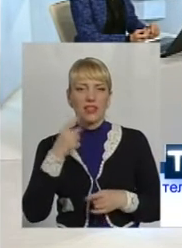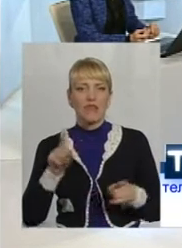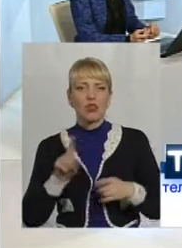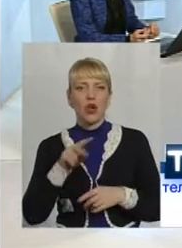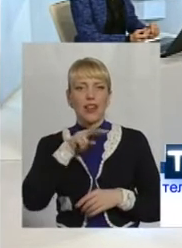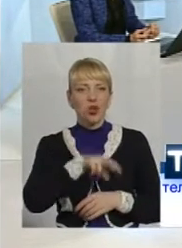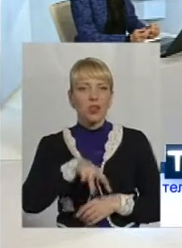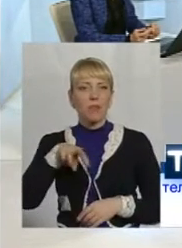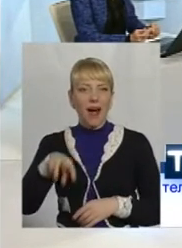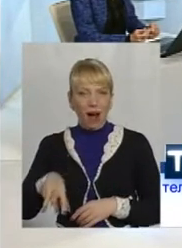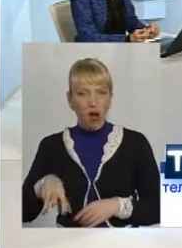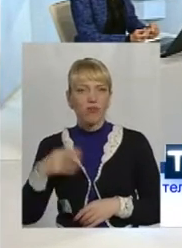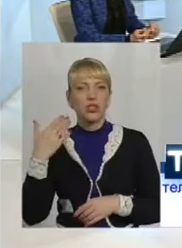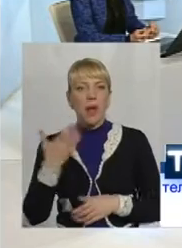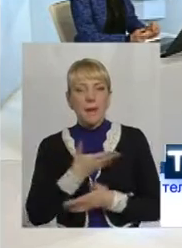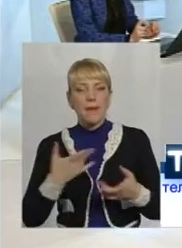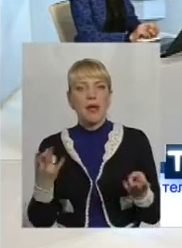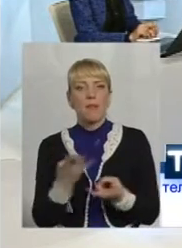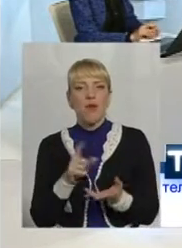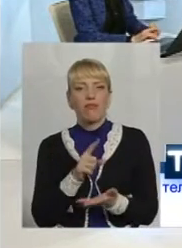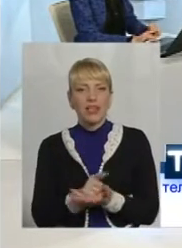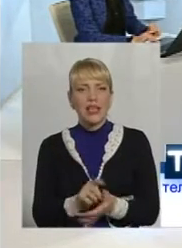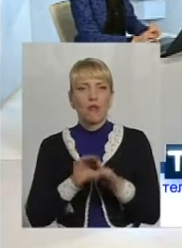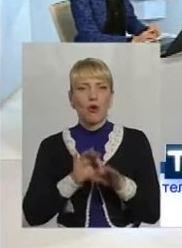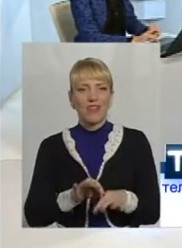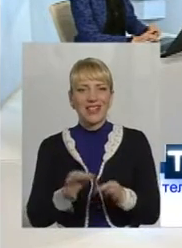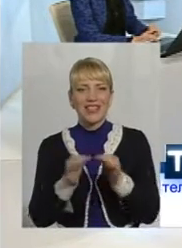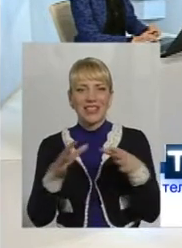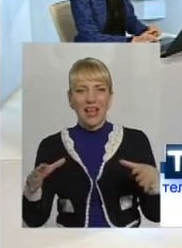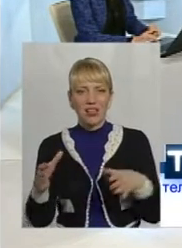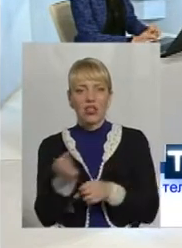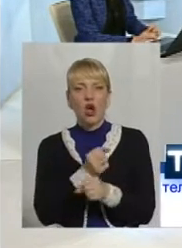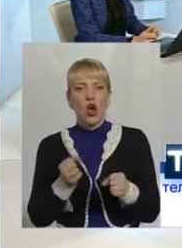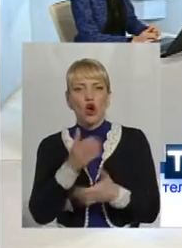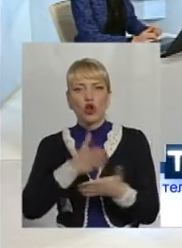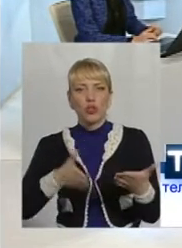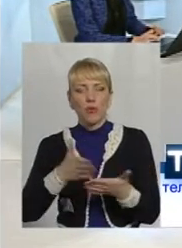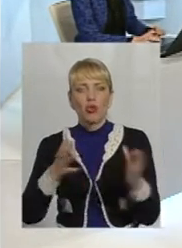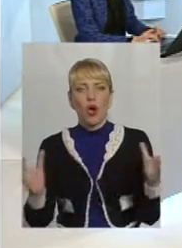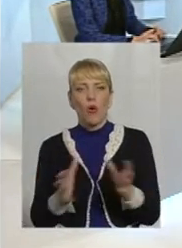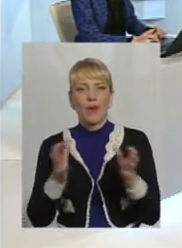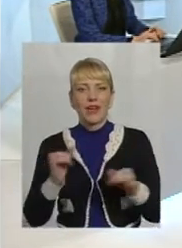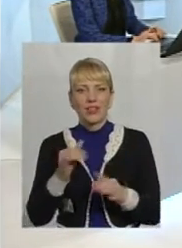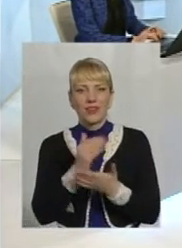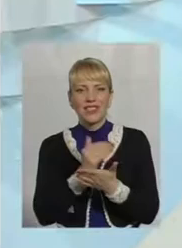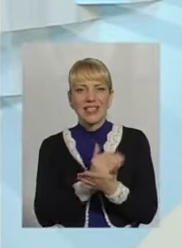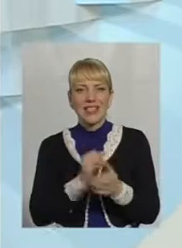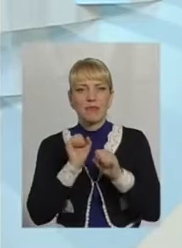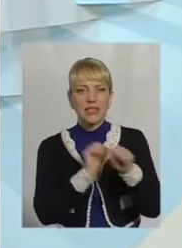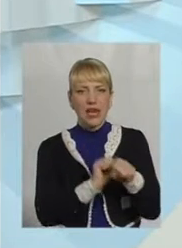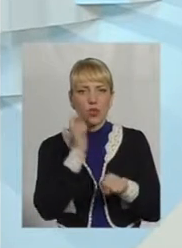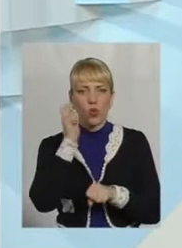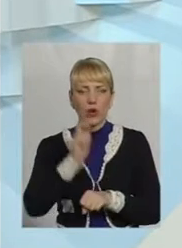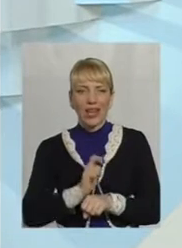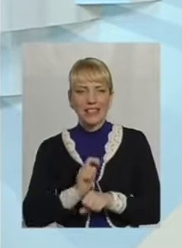«Леонід Макарович, ми повинні проводити ядерне роззброєння дуже обережно, і в системі захисту